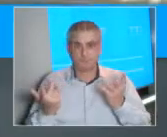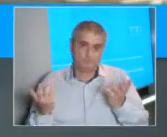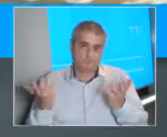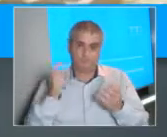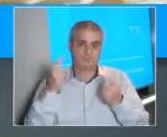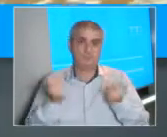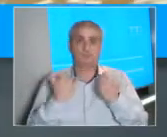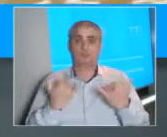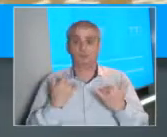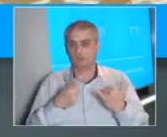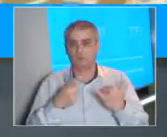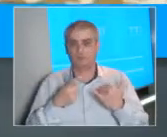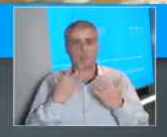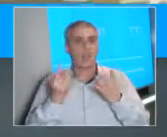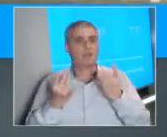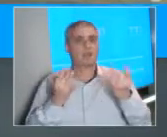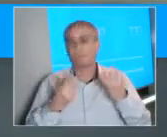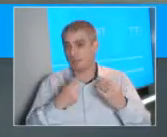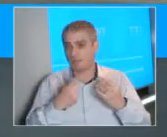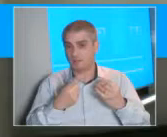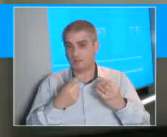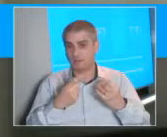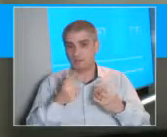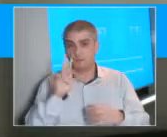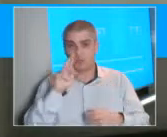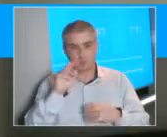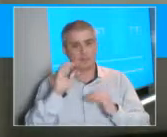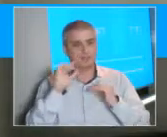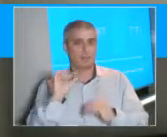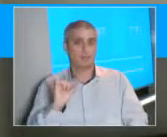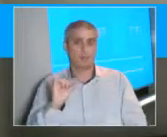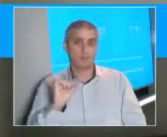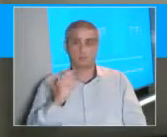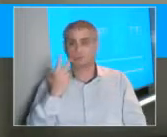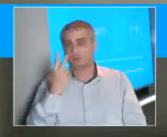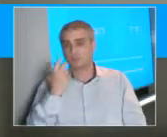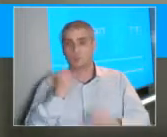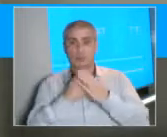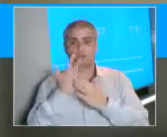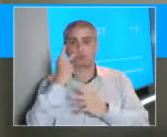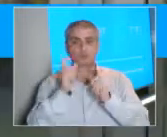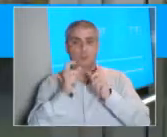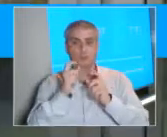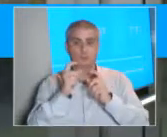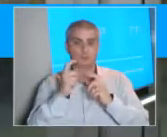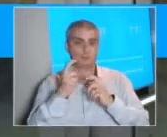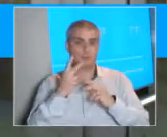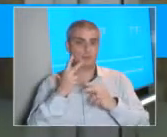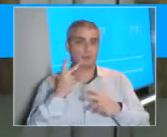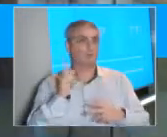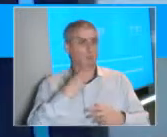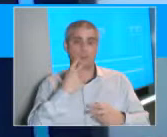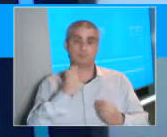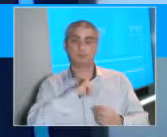שכל הפרסומים כרגע, היקף ההדבקה בקורונה הוא יחסית נמוך, 2-3 אנשים ל... אפשר להגיד הרבה דברים על